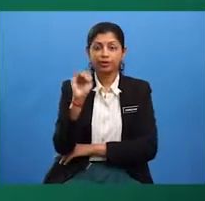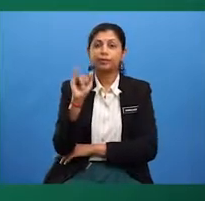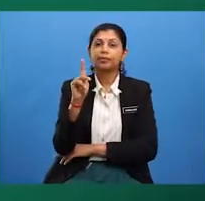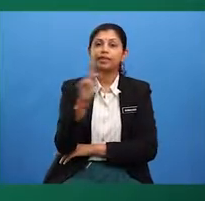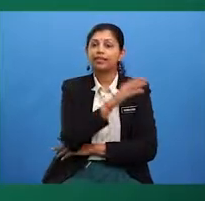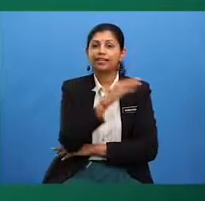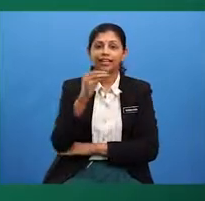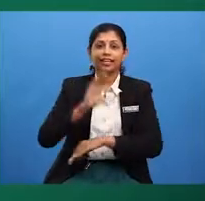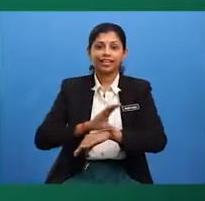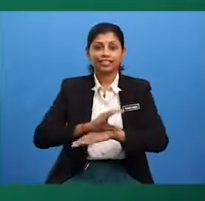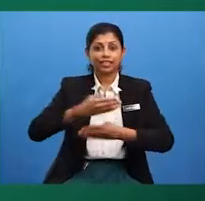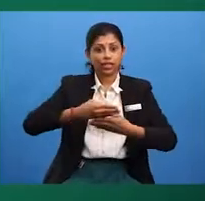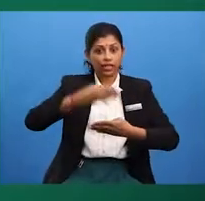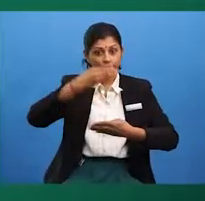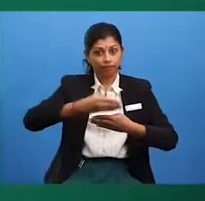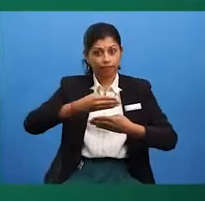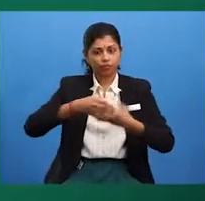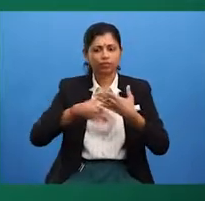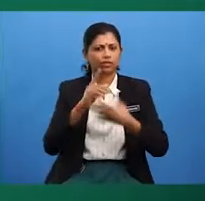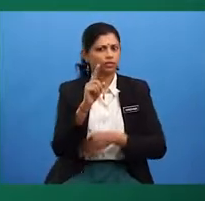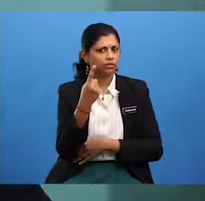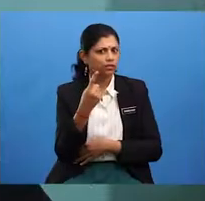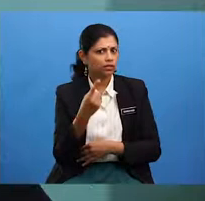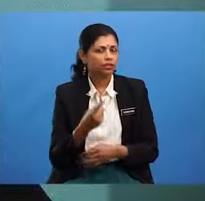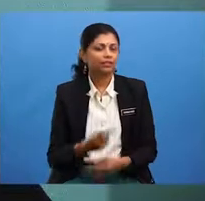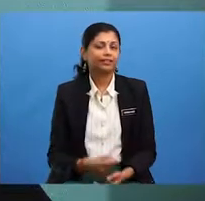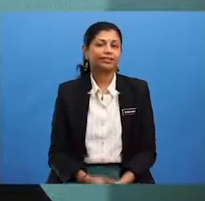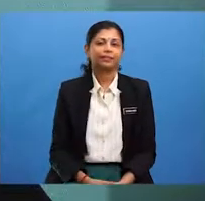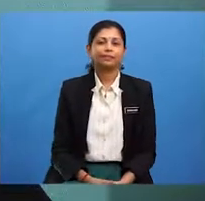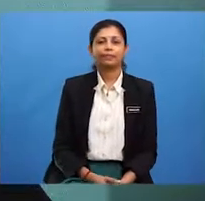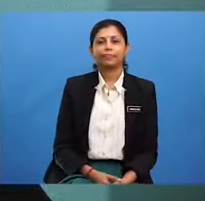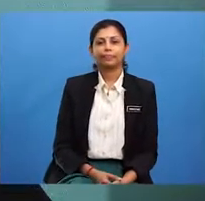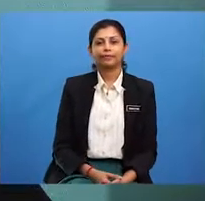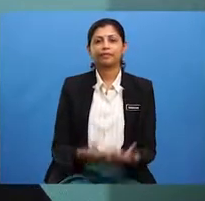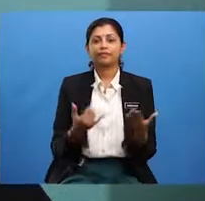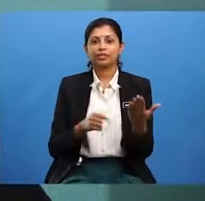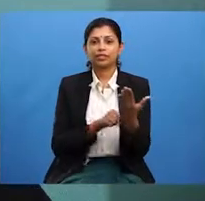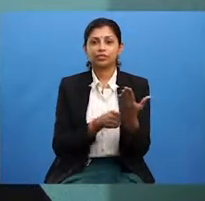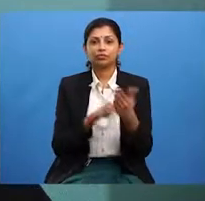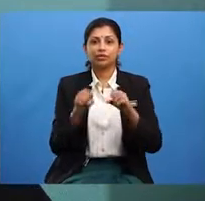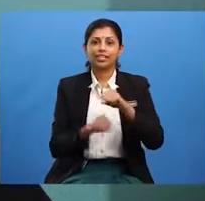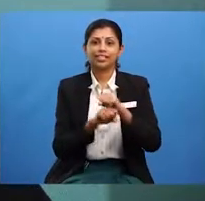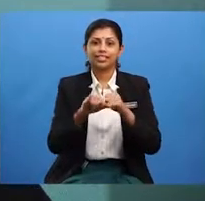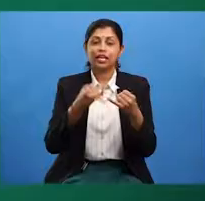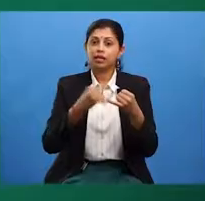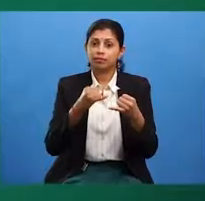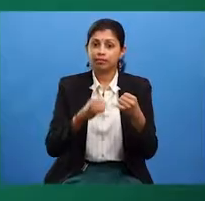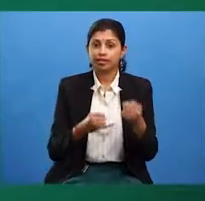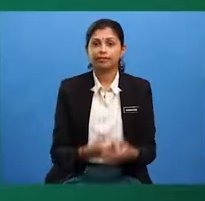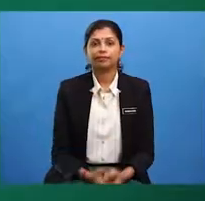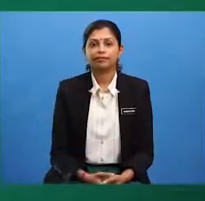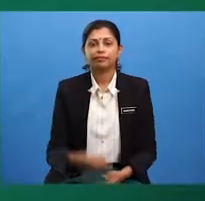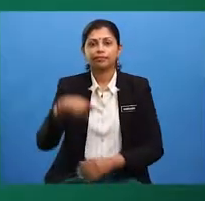kaca tingkap. Mudah saja kan? Baiklah, sumber asas keempat dan terakhir